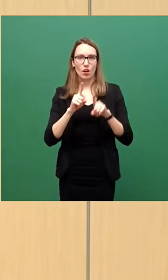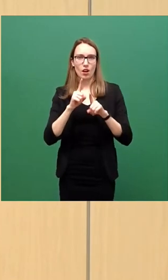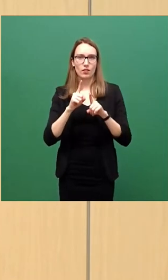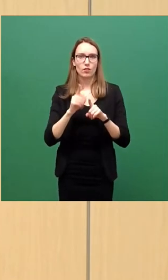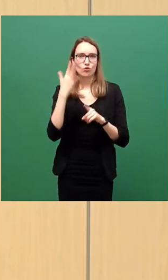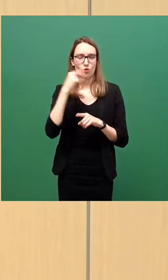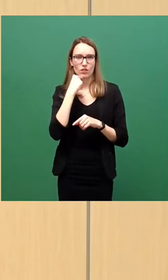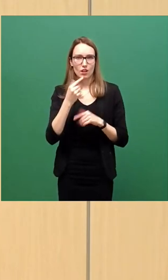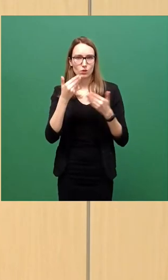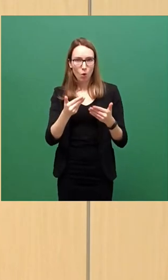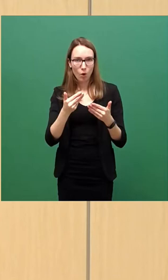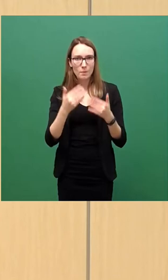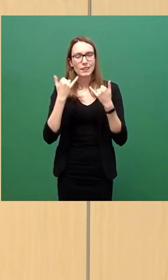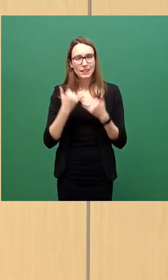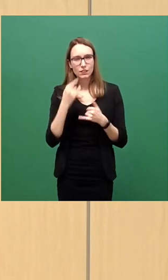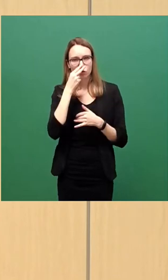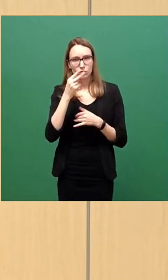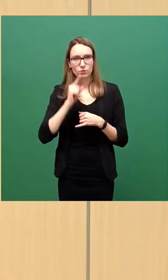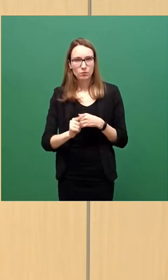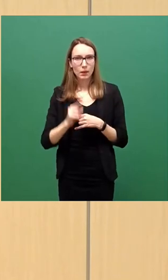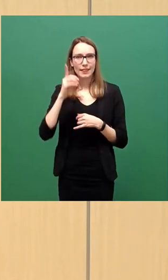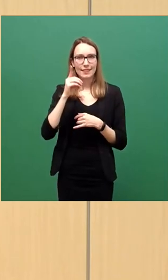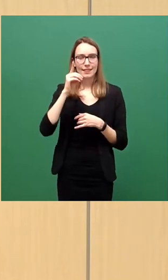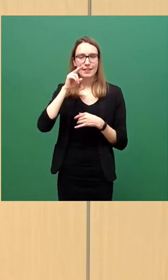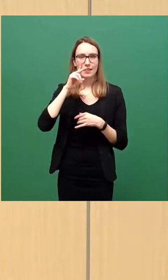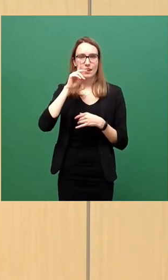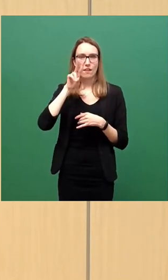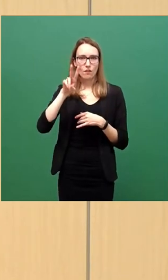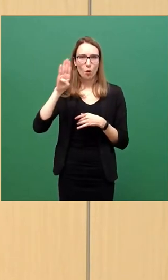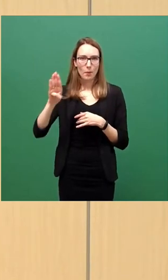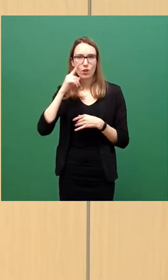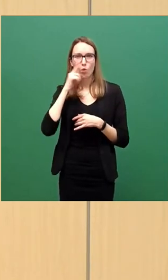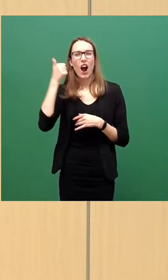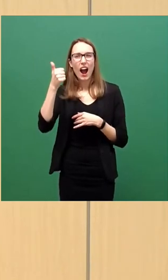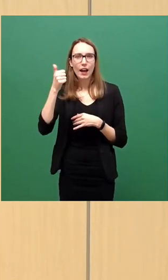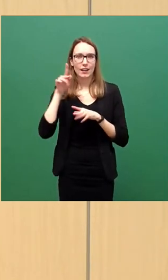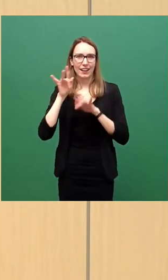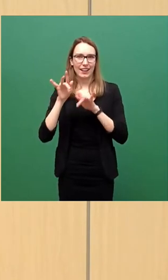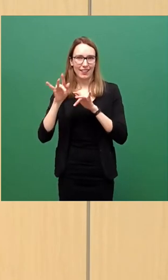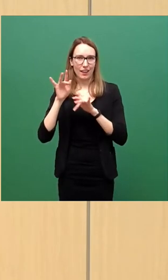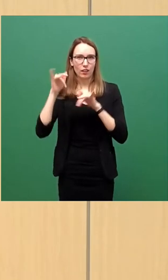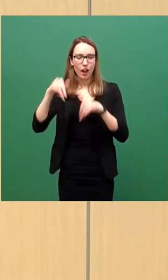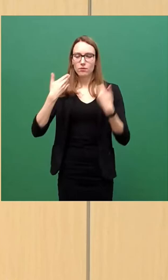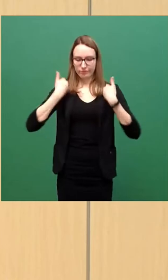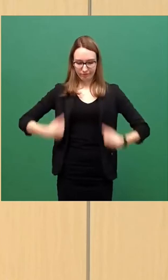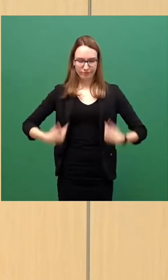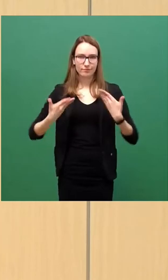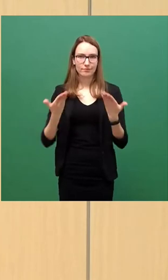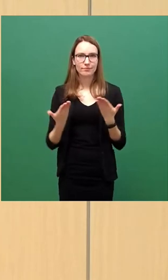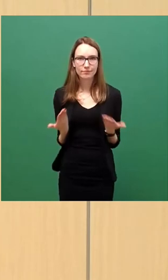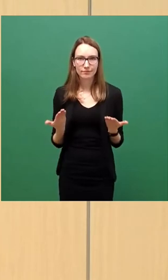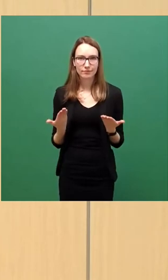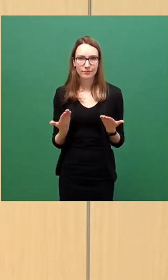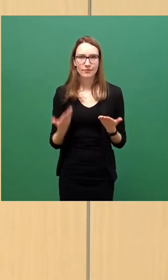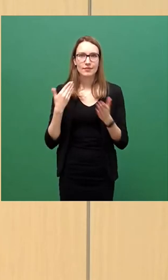festhalten, im DVB-Aufsichtsrat gab es nur eine wirkliche kritische Stimme. Die steht hier oben. Deswegen lehnen Sie das ab,